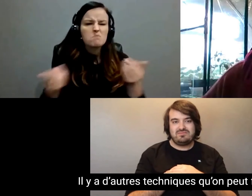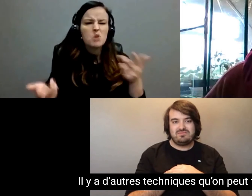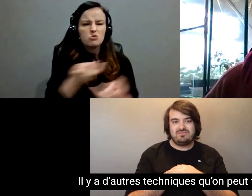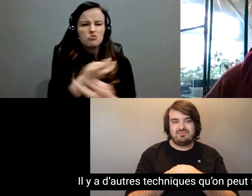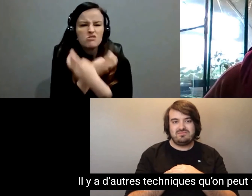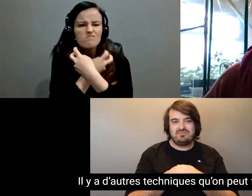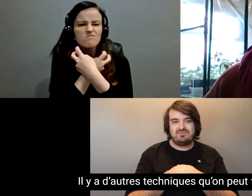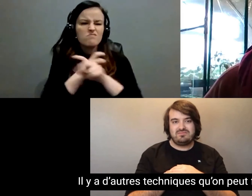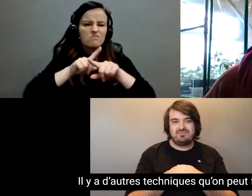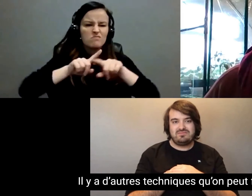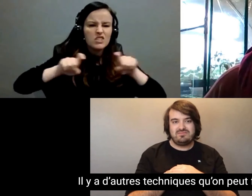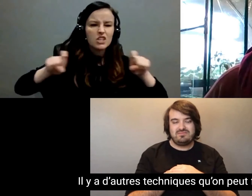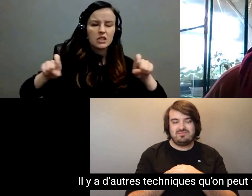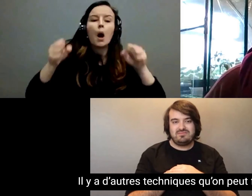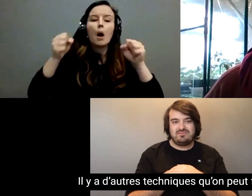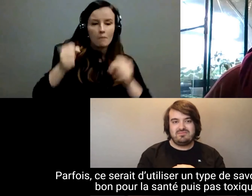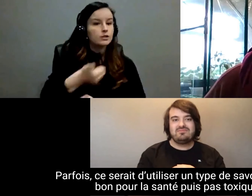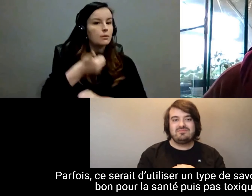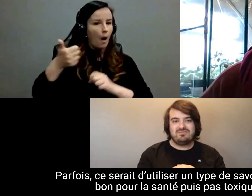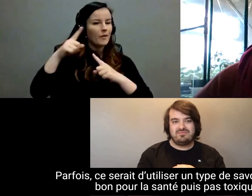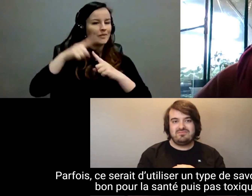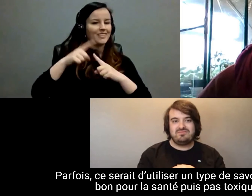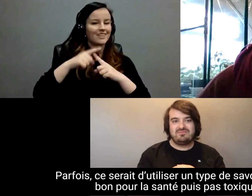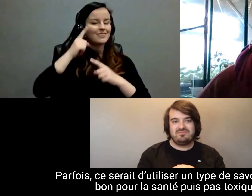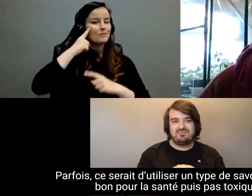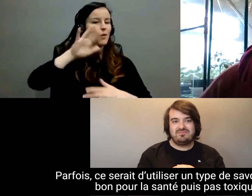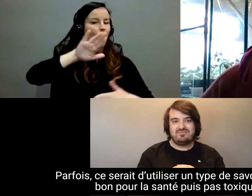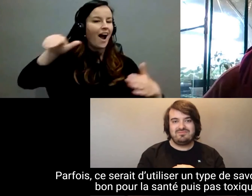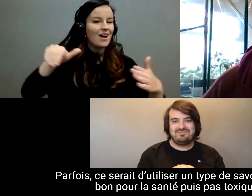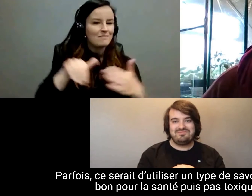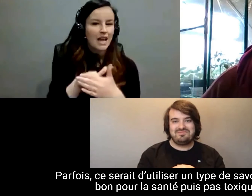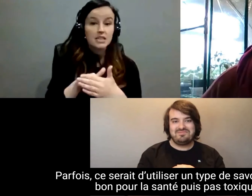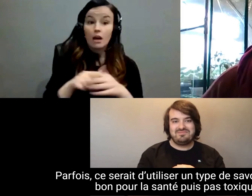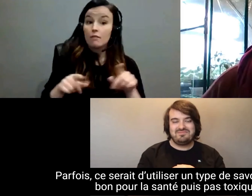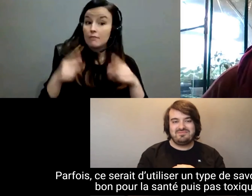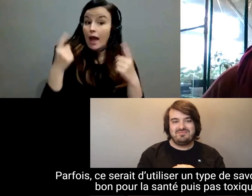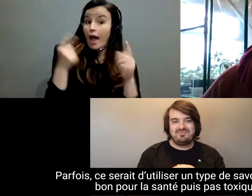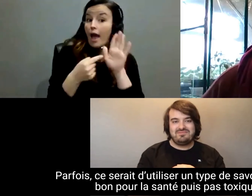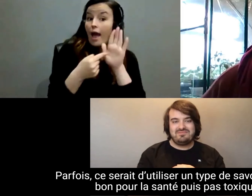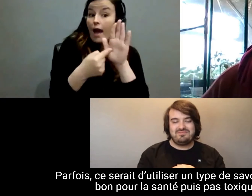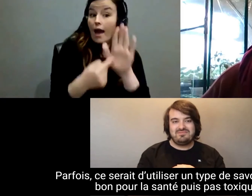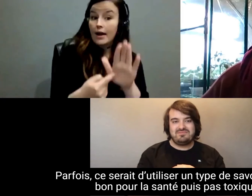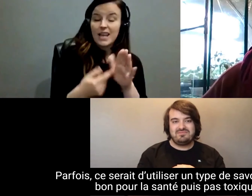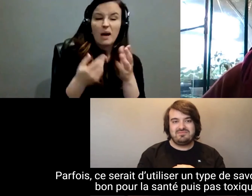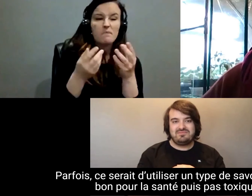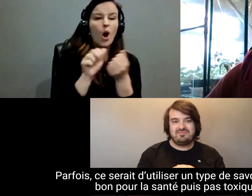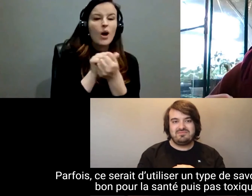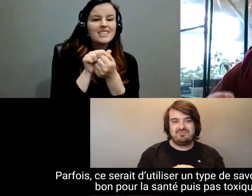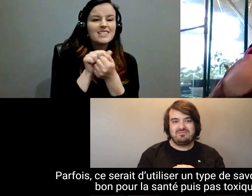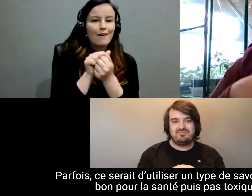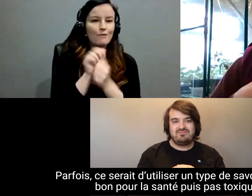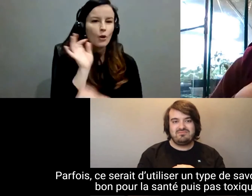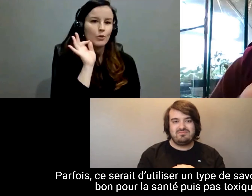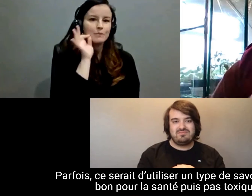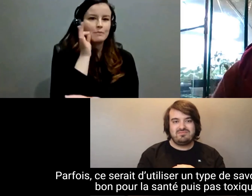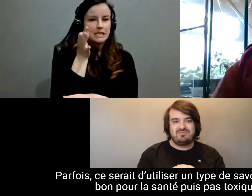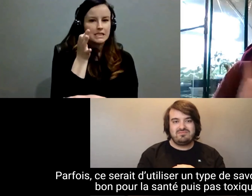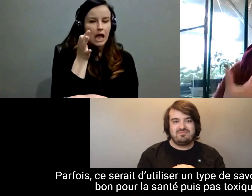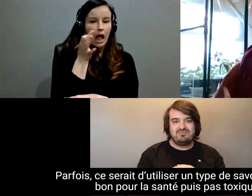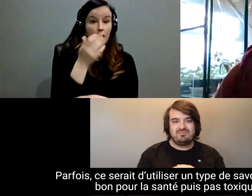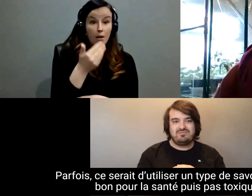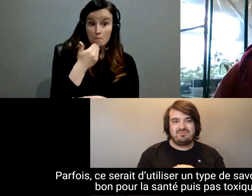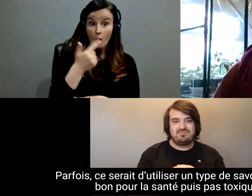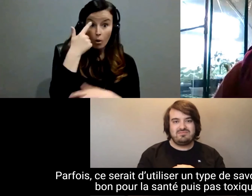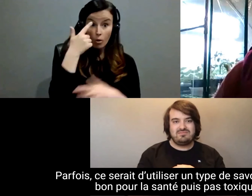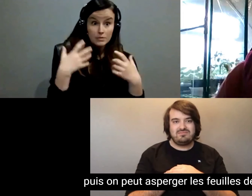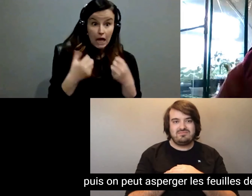a d'autres techniques qu'on peut faire. Parfois, ça serait d'utiliser un type de savon spécial qui est bon pour la santé, qui n'est